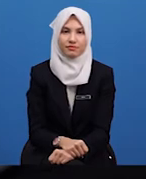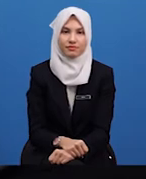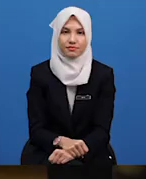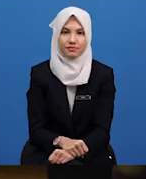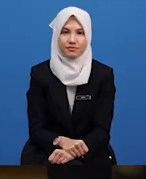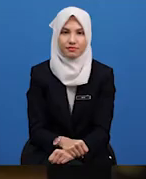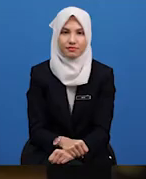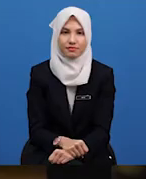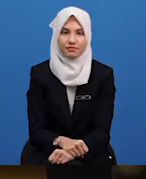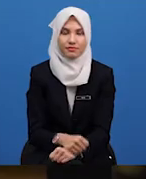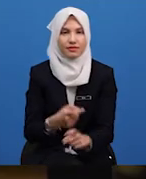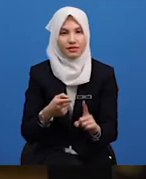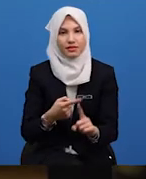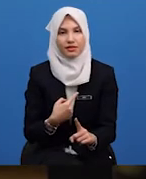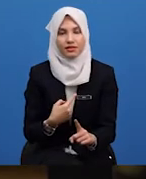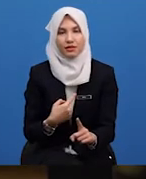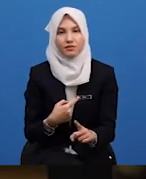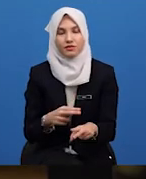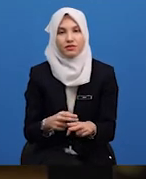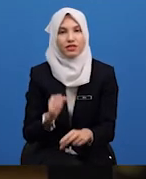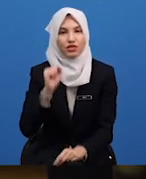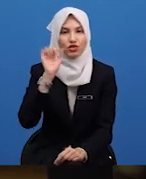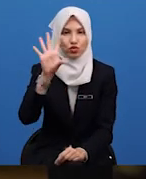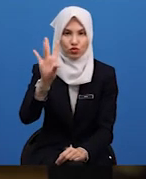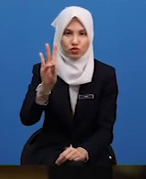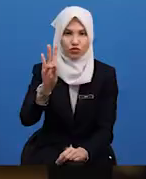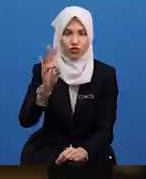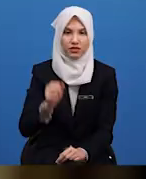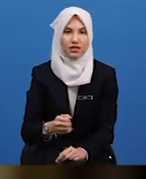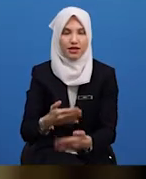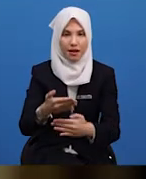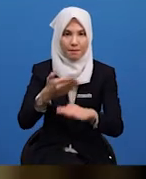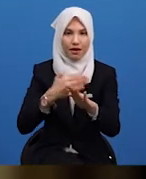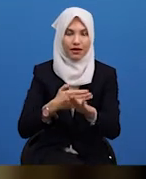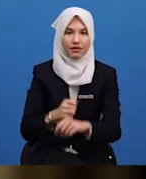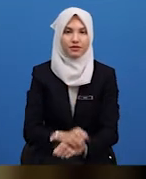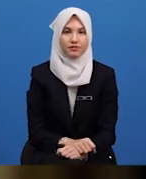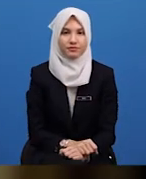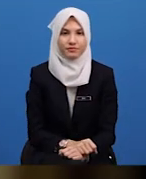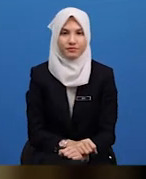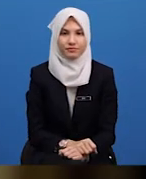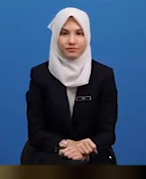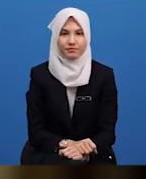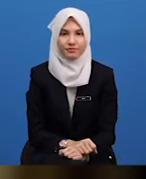Baik. Daripada posisi ketujuh ini, mengundur. Mula.